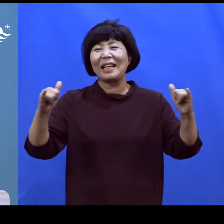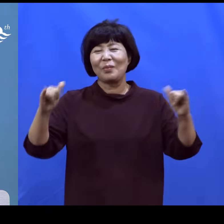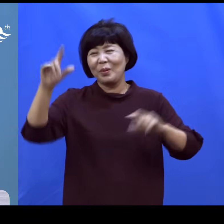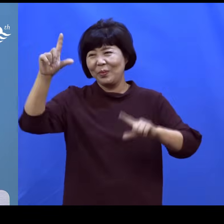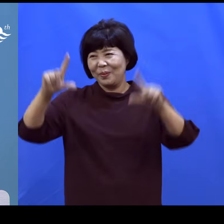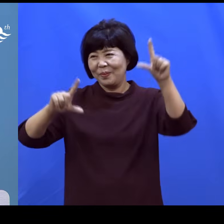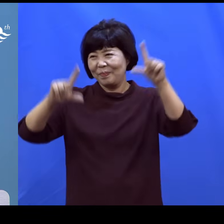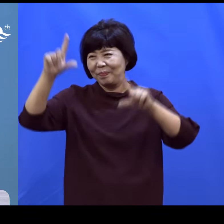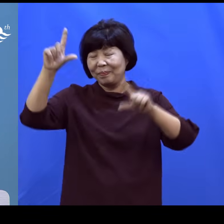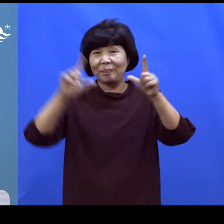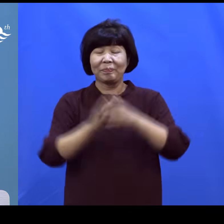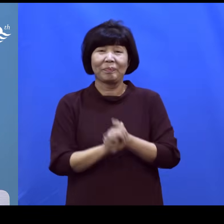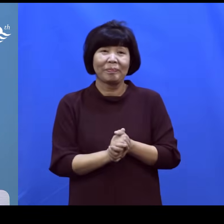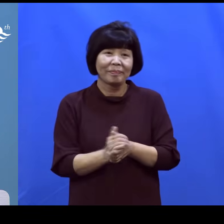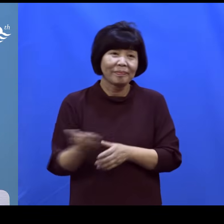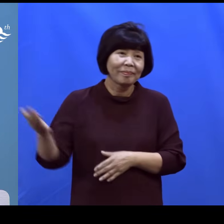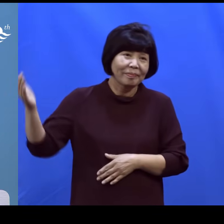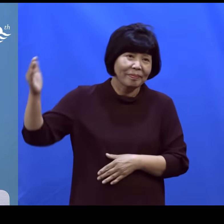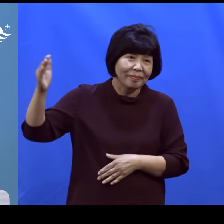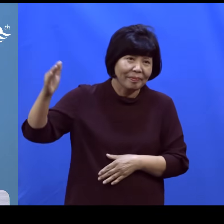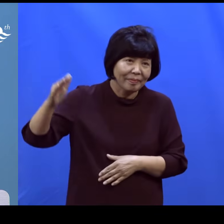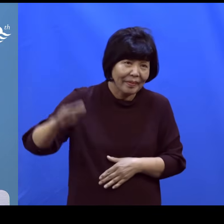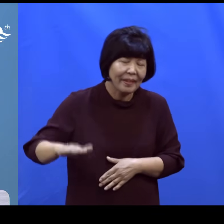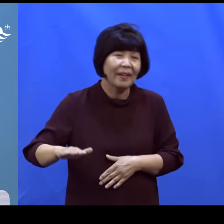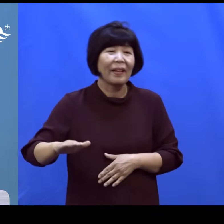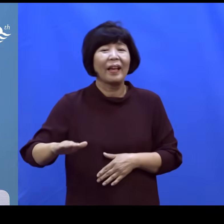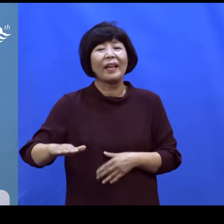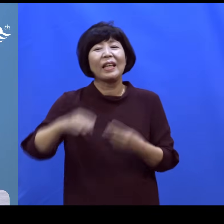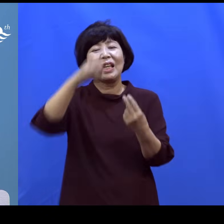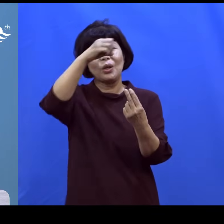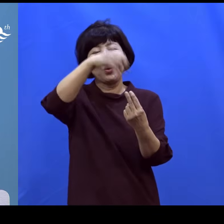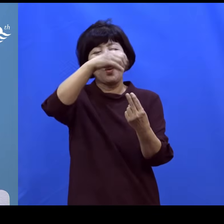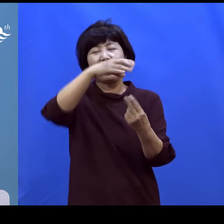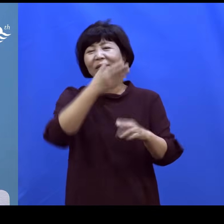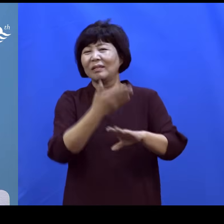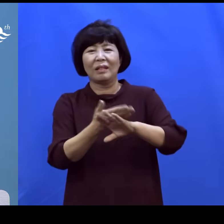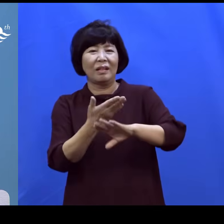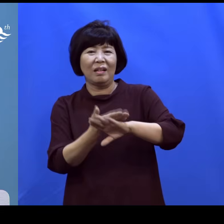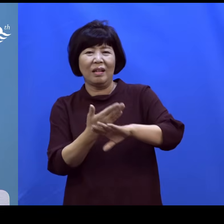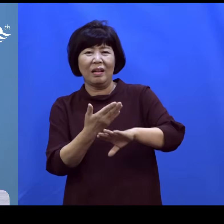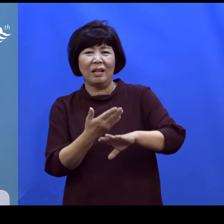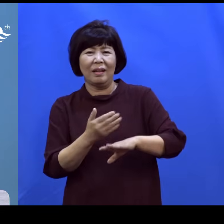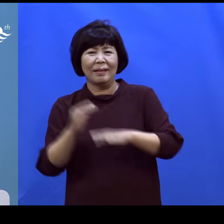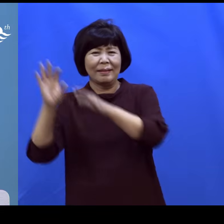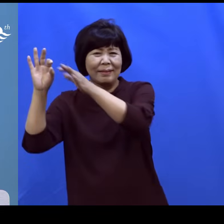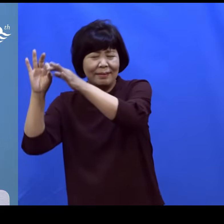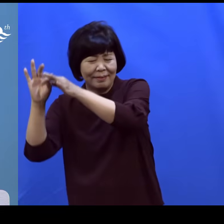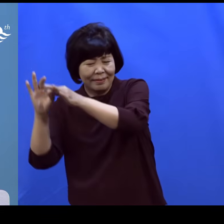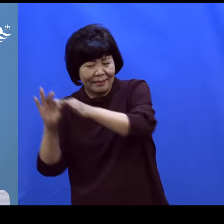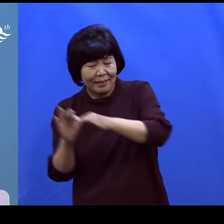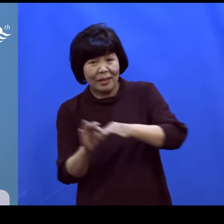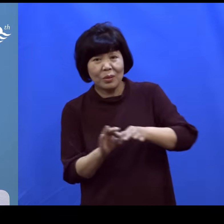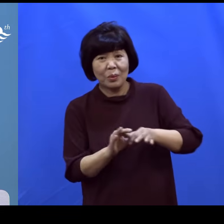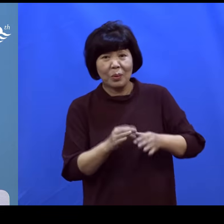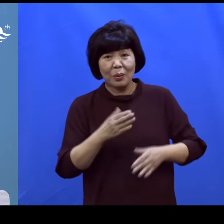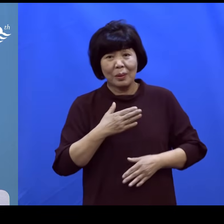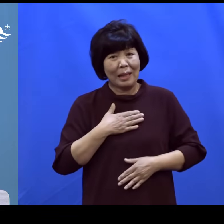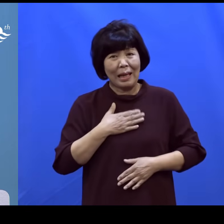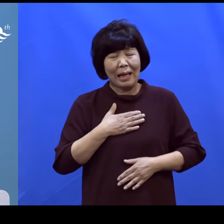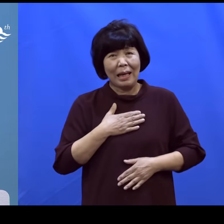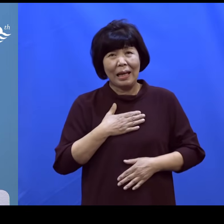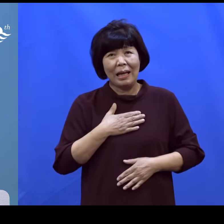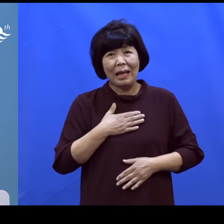모습이에요. 그러나 여러분, 이 요한은 끊임없이 자기가